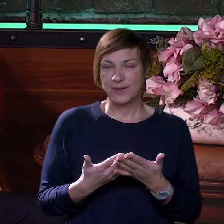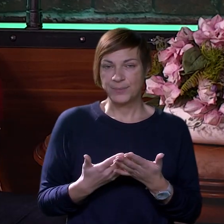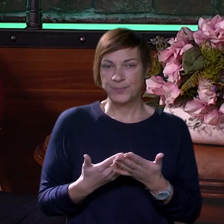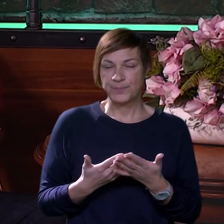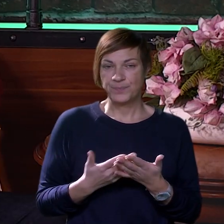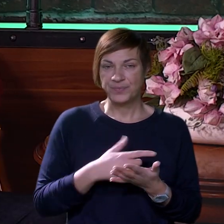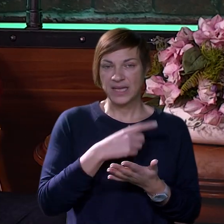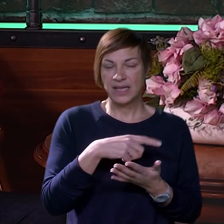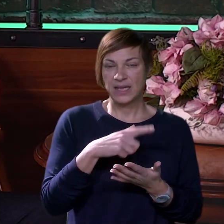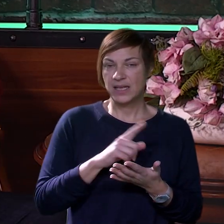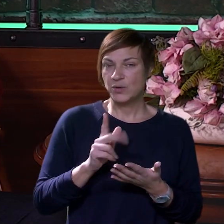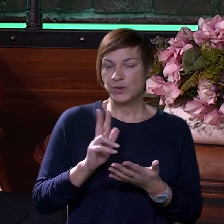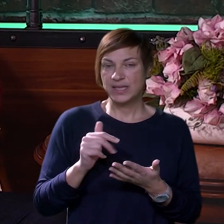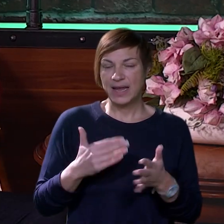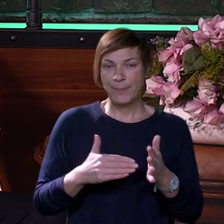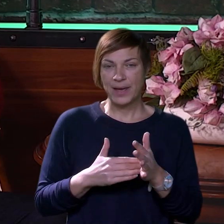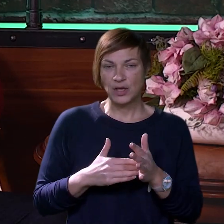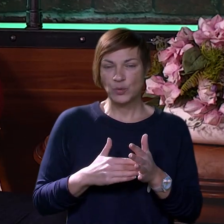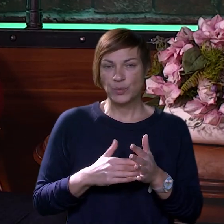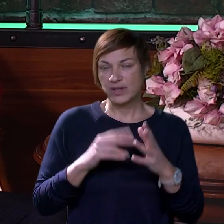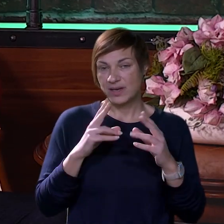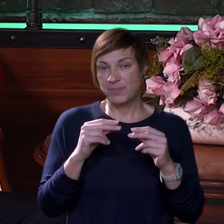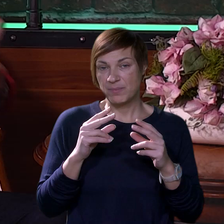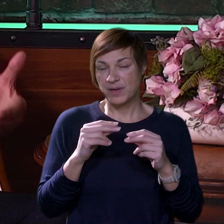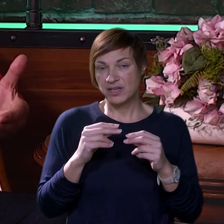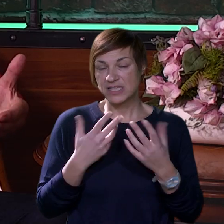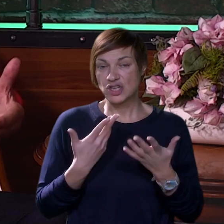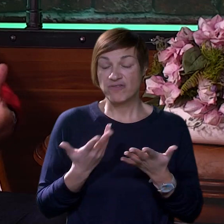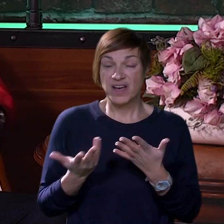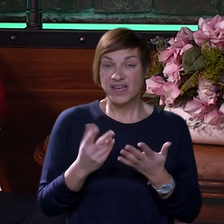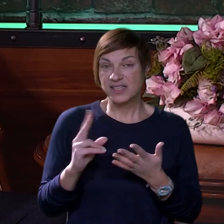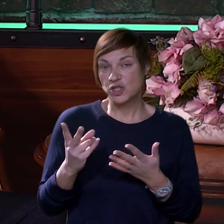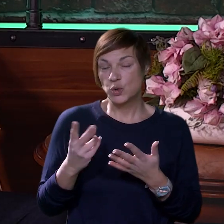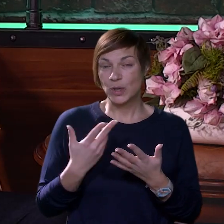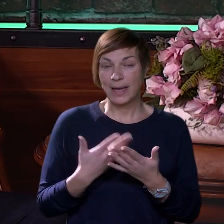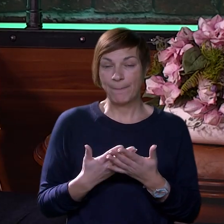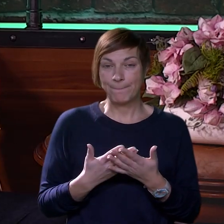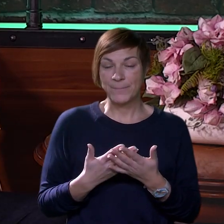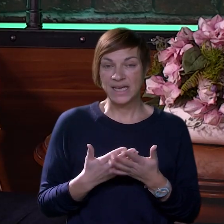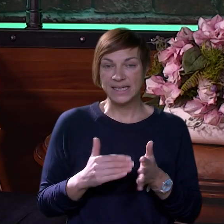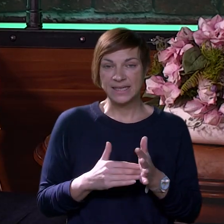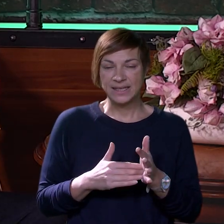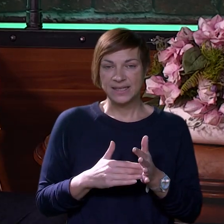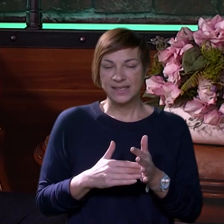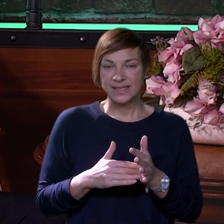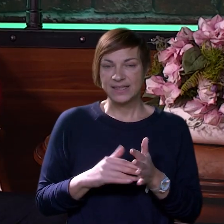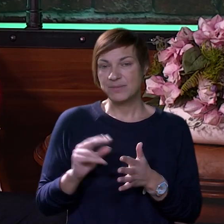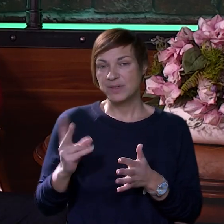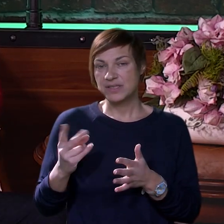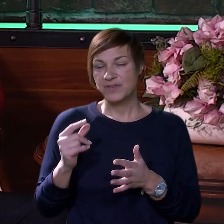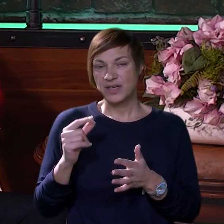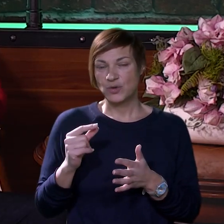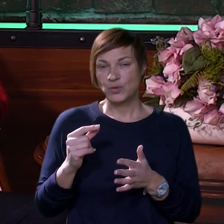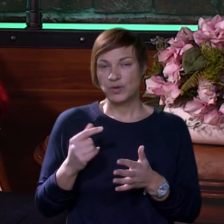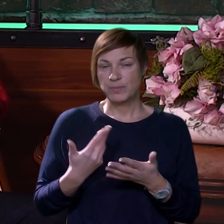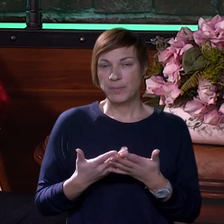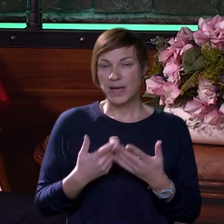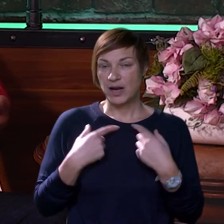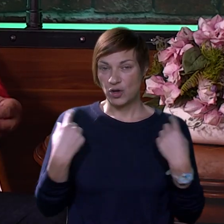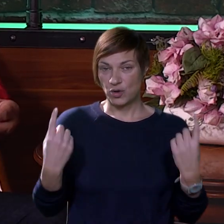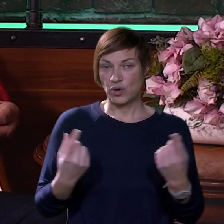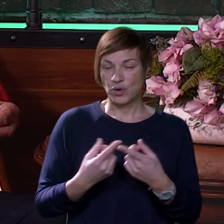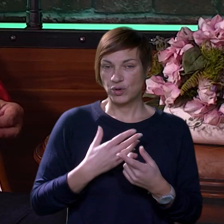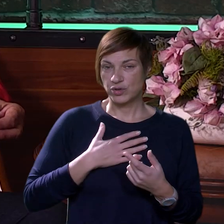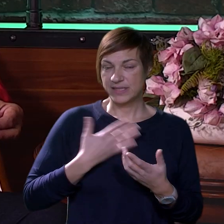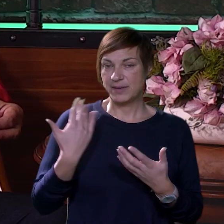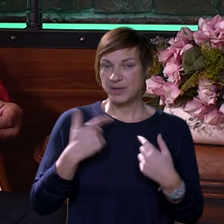Točno. Ljudi nemaju potrebe da popričaju malo sa ljudima. Treba osvrnuti se malo